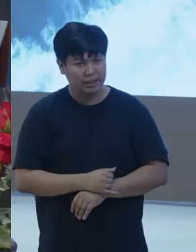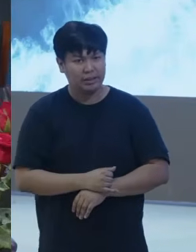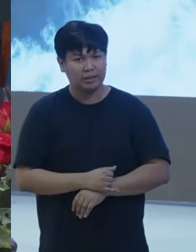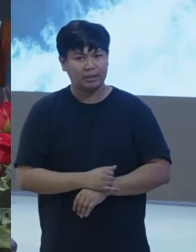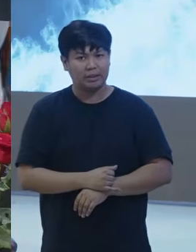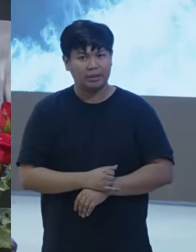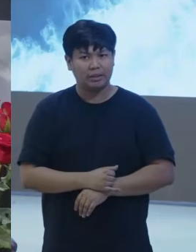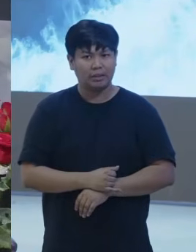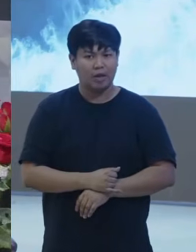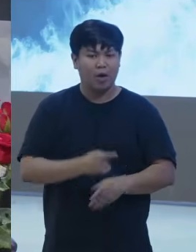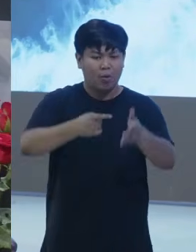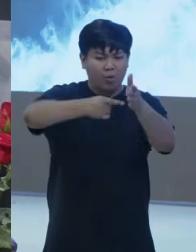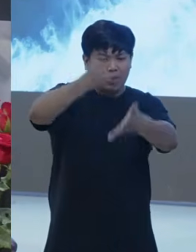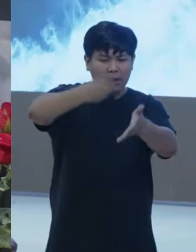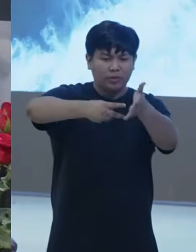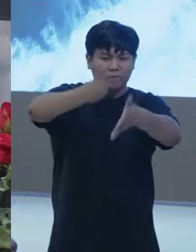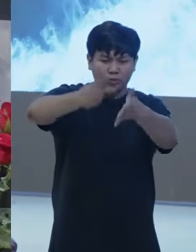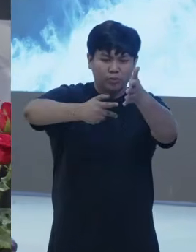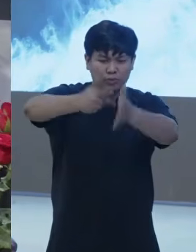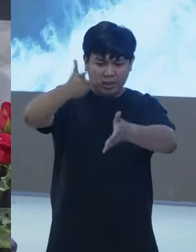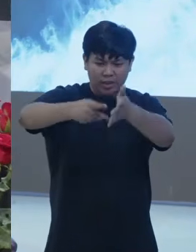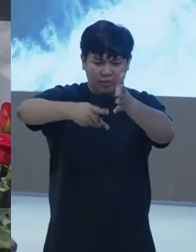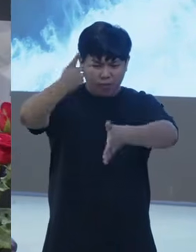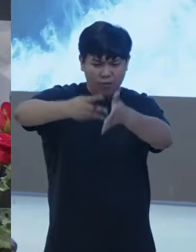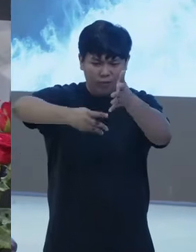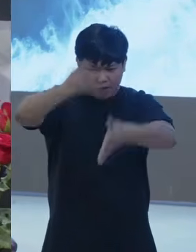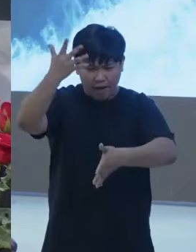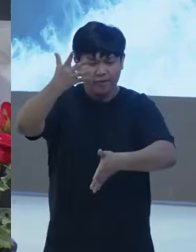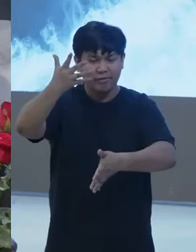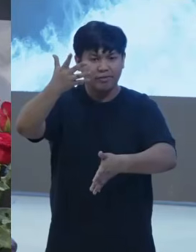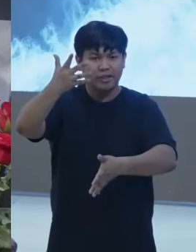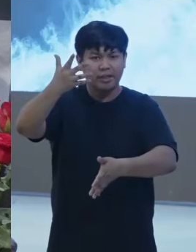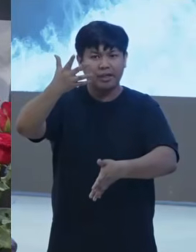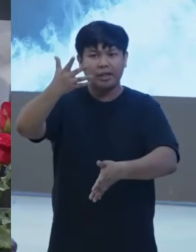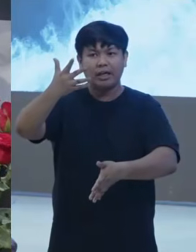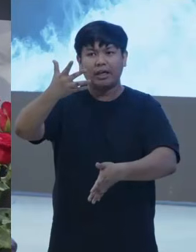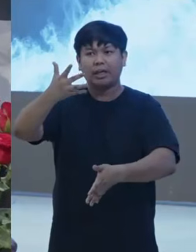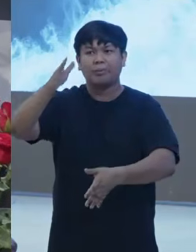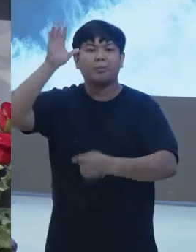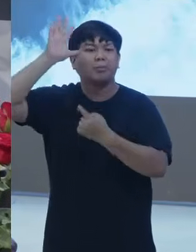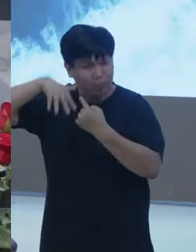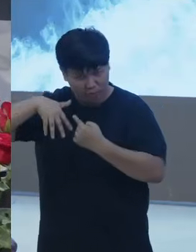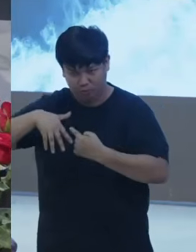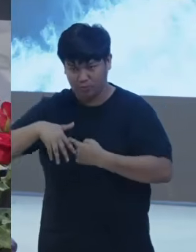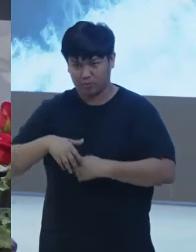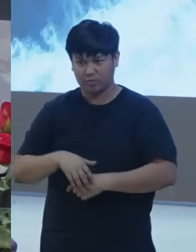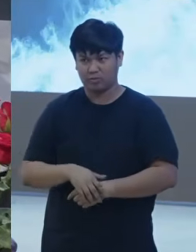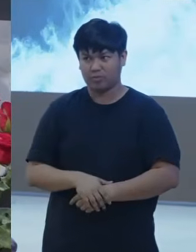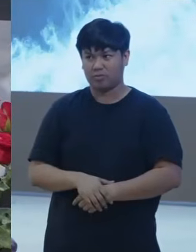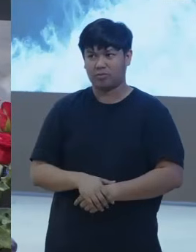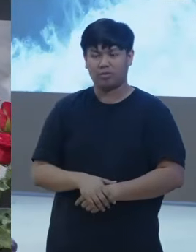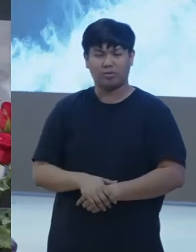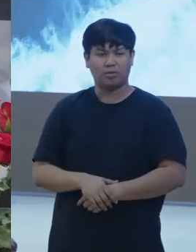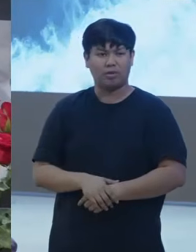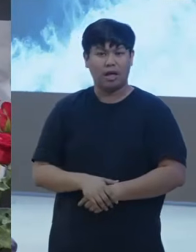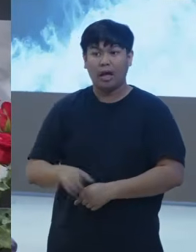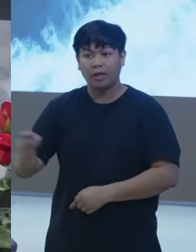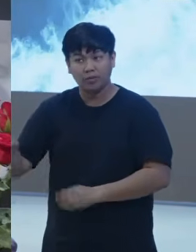Tumalikod siya sa Diyos, hindi siya sumunod sa Diyos. Ano ang dapat doon? Parusahan. O sige, malunod ka. Yun ang